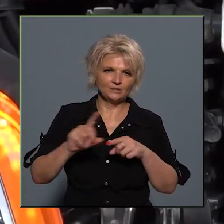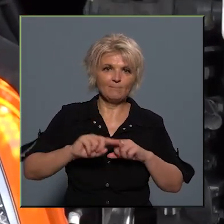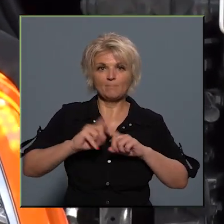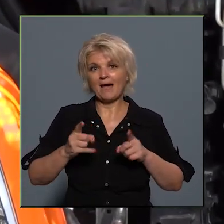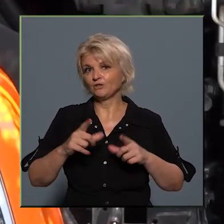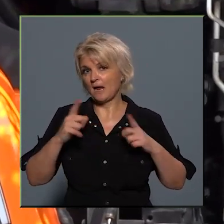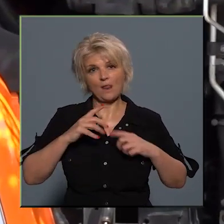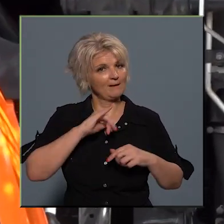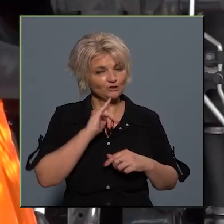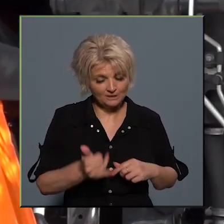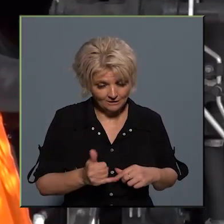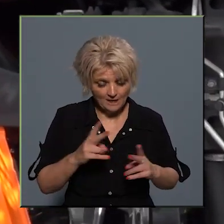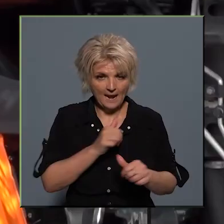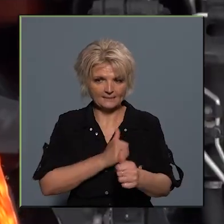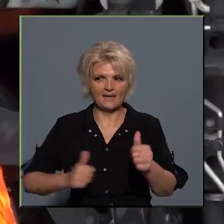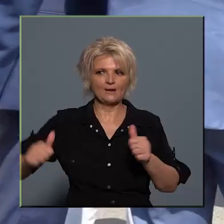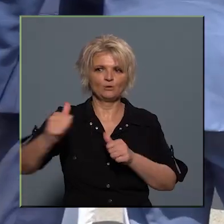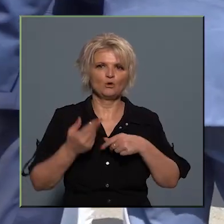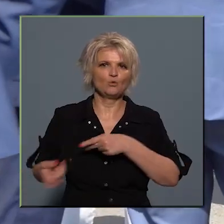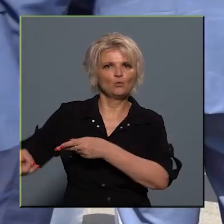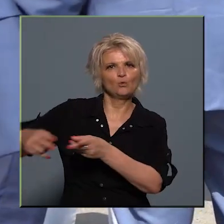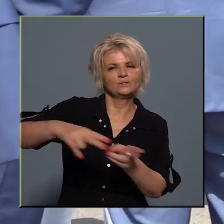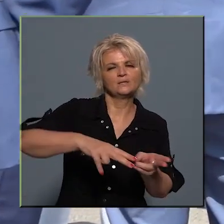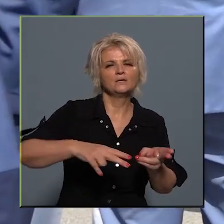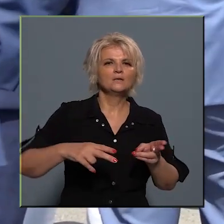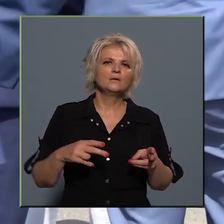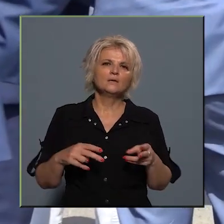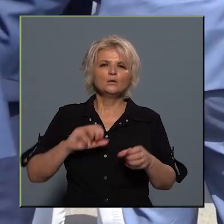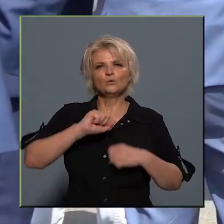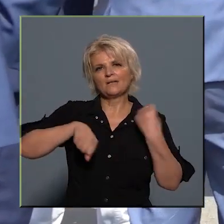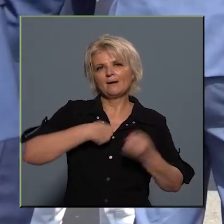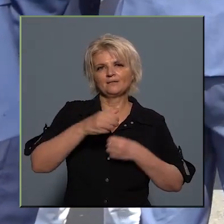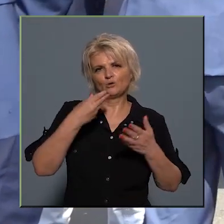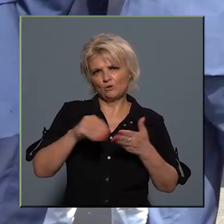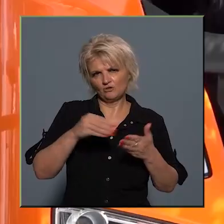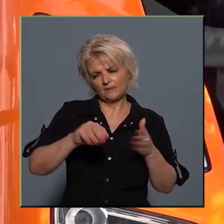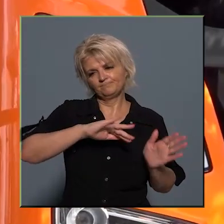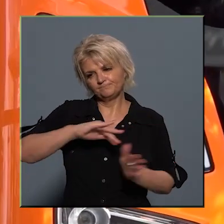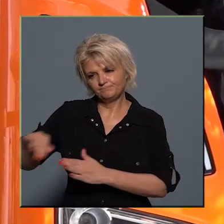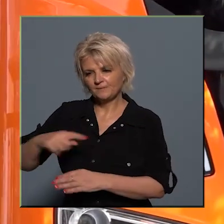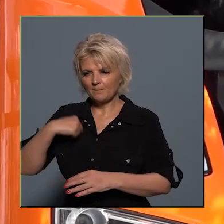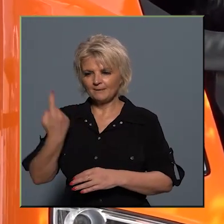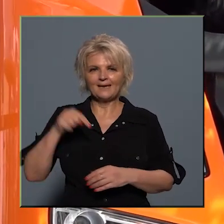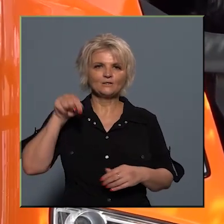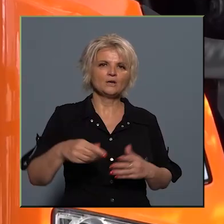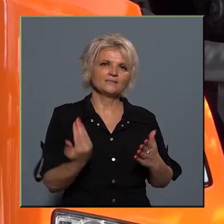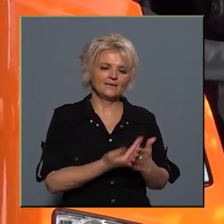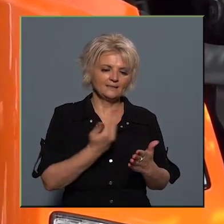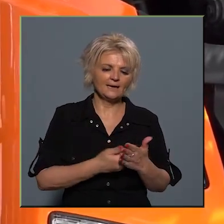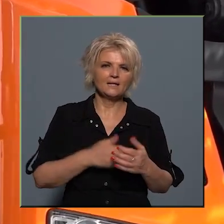útvonalon. Tekintsünk el az üzemeltetési költségektől. Ugye minket, mint felhasználó, az érdekel, hogy a jármű